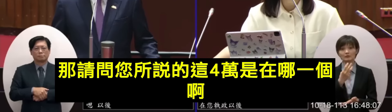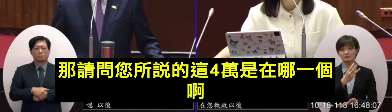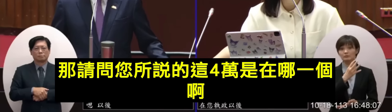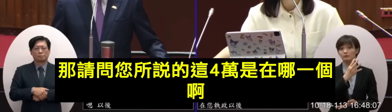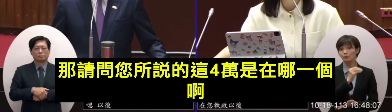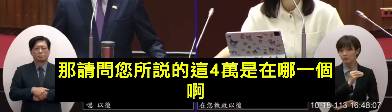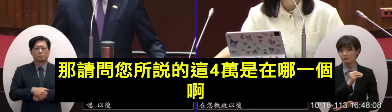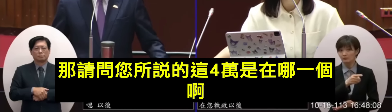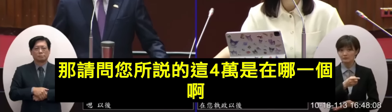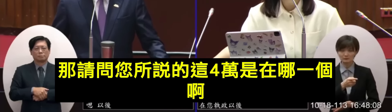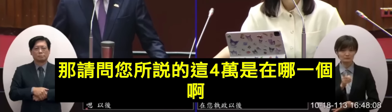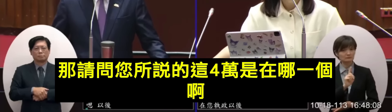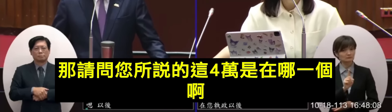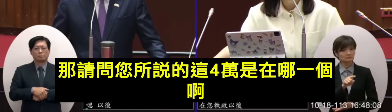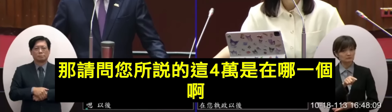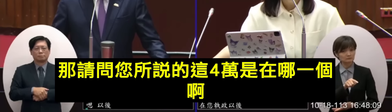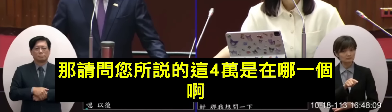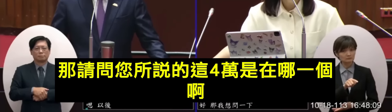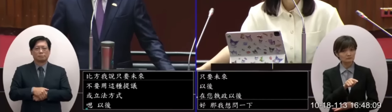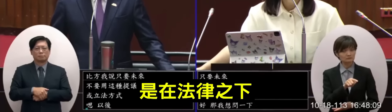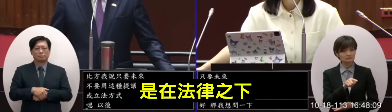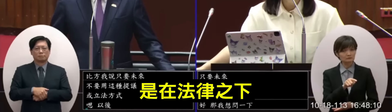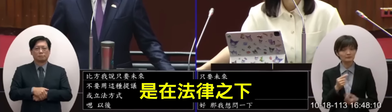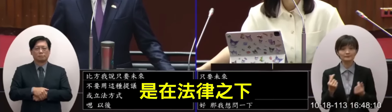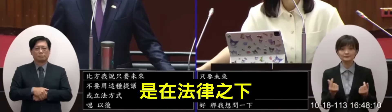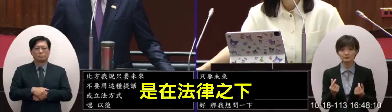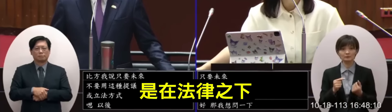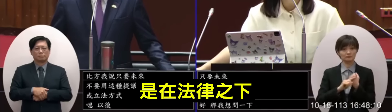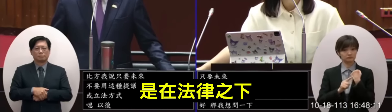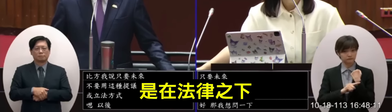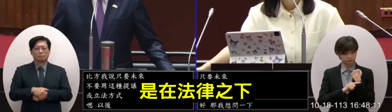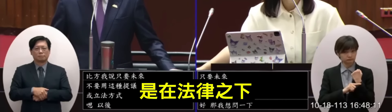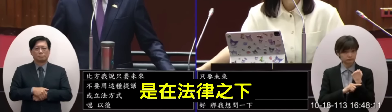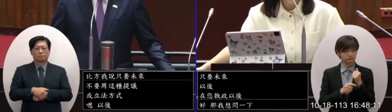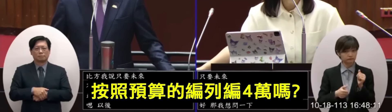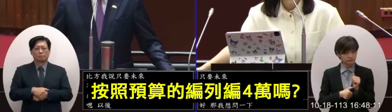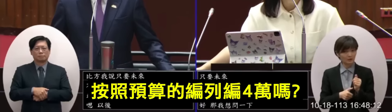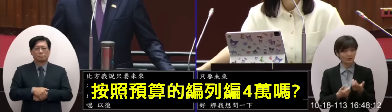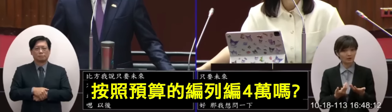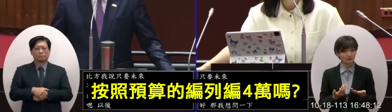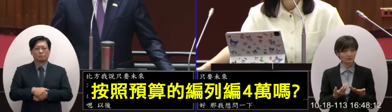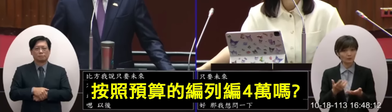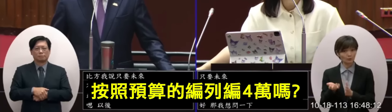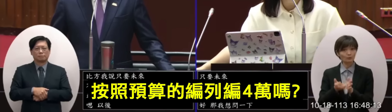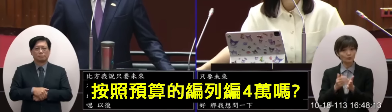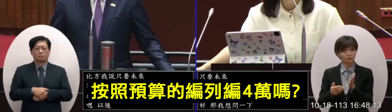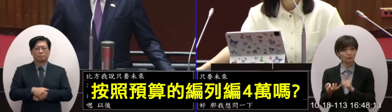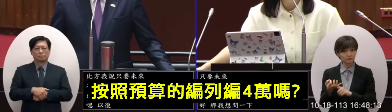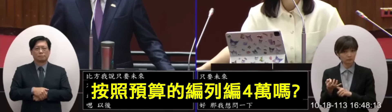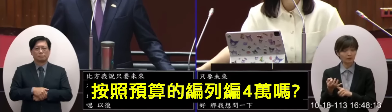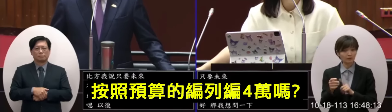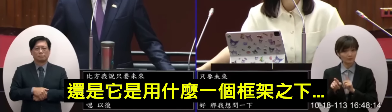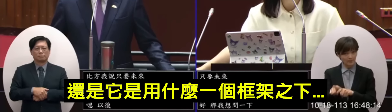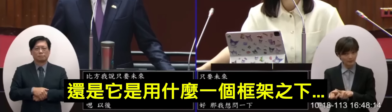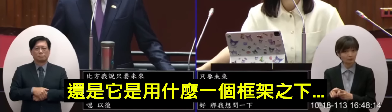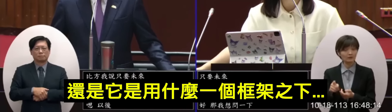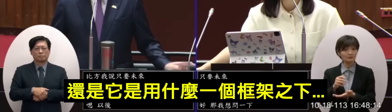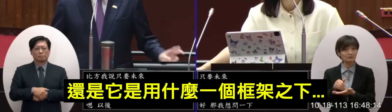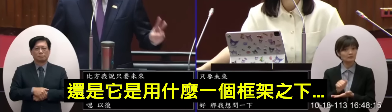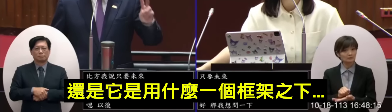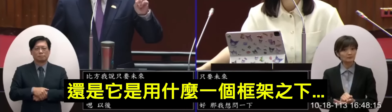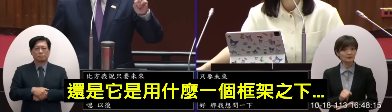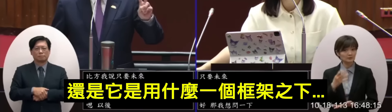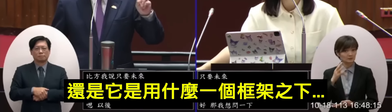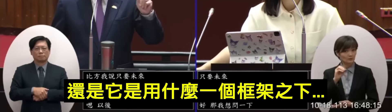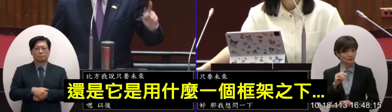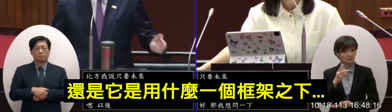万是在哪一个？是在法律之下，按照预算的编列编四万吗？还是它是用什么